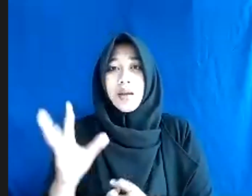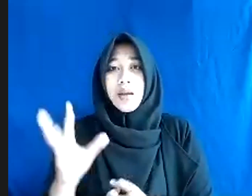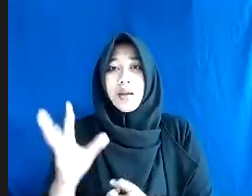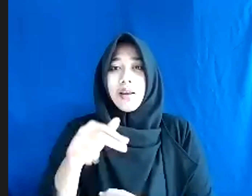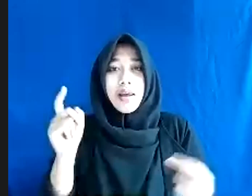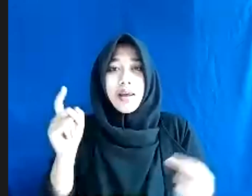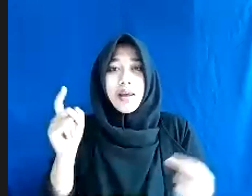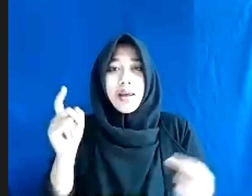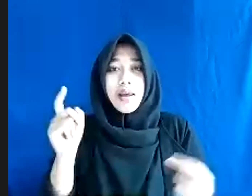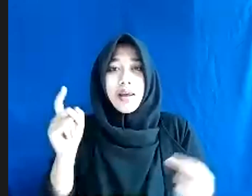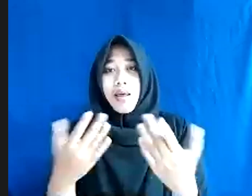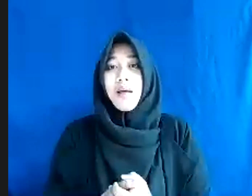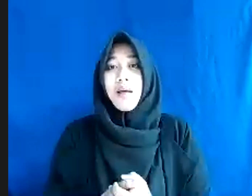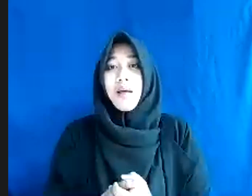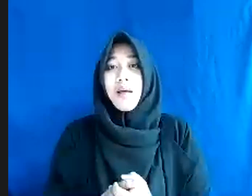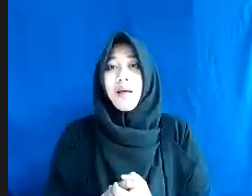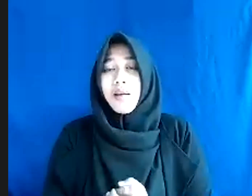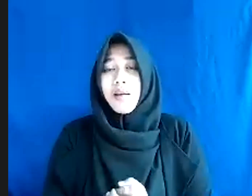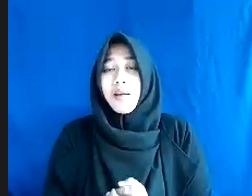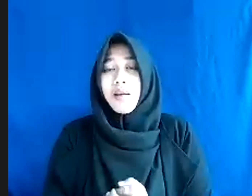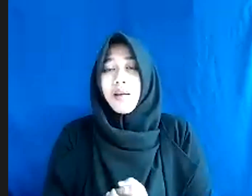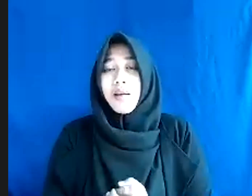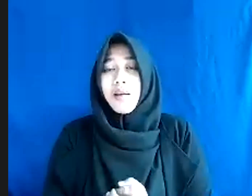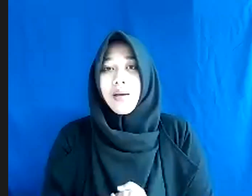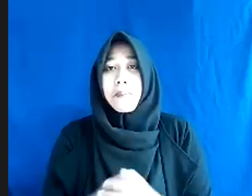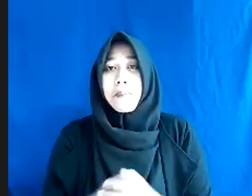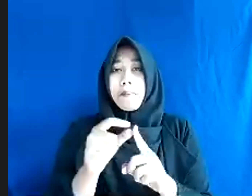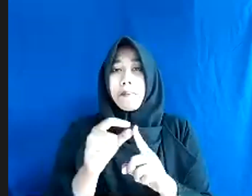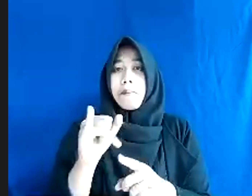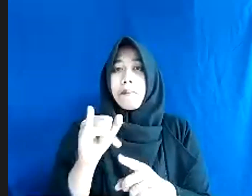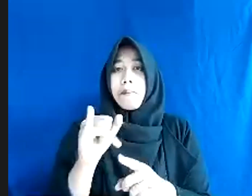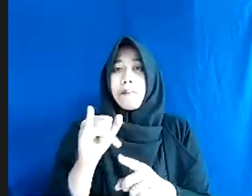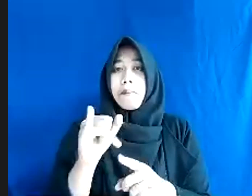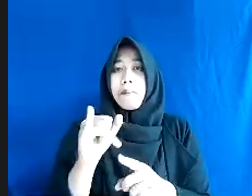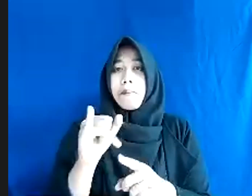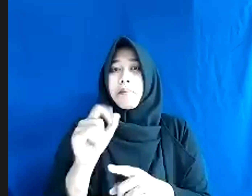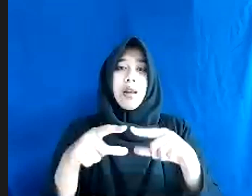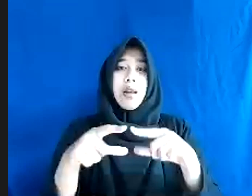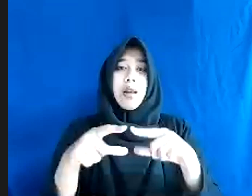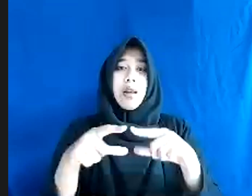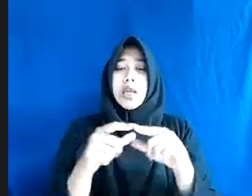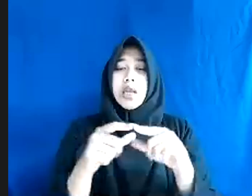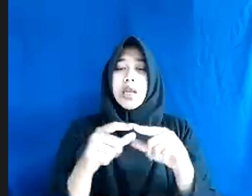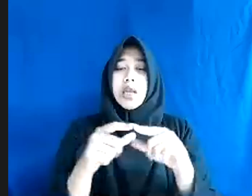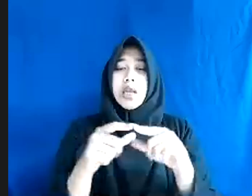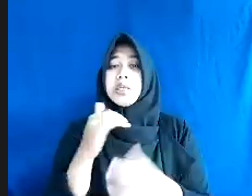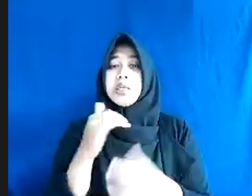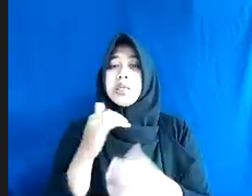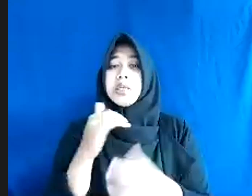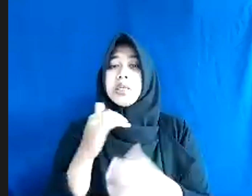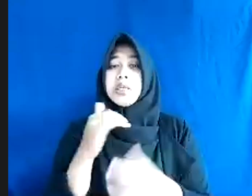ke pilkada misalnya. Dan siapa sebenarnya yang bermain di pilkada? Nah, semuanya akan dimulai dari